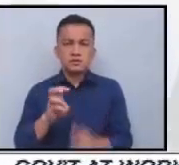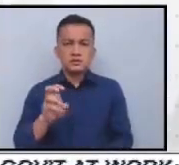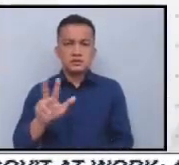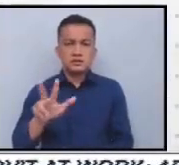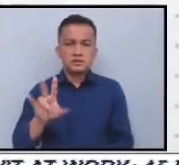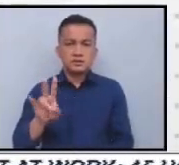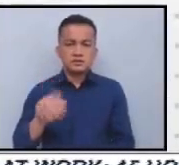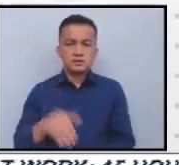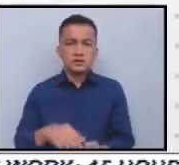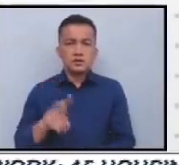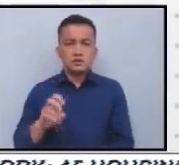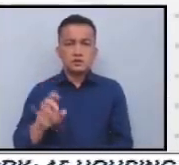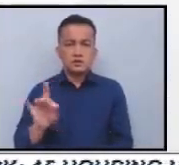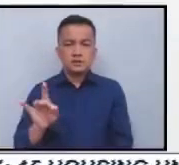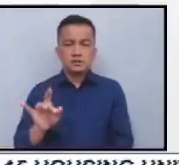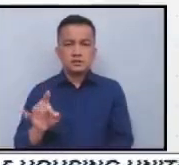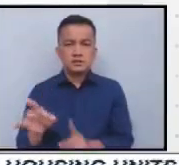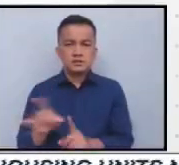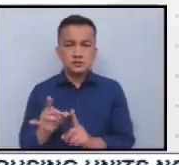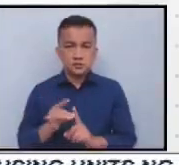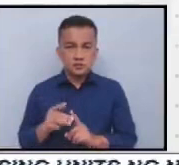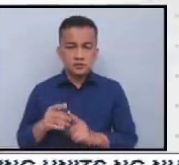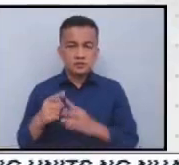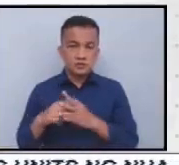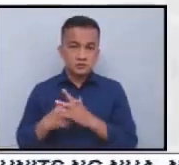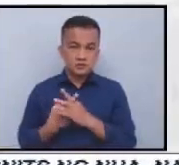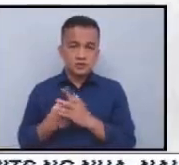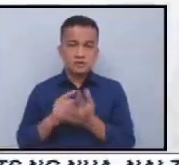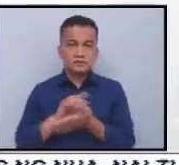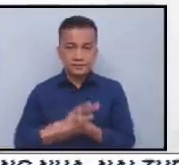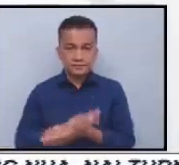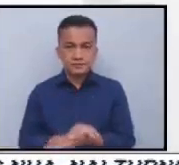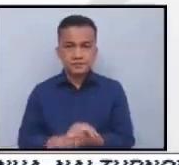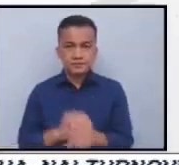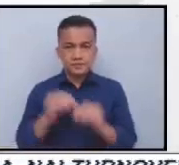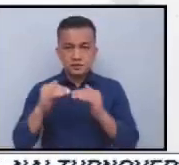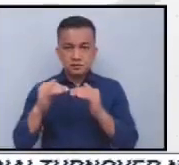3,637,218 na hawahan ng sakit mula nang magsimula ang pandemic. Bumaba na rin sa